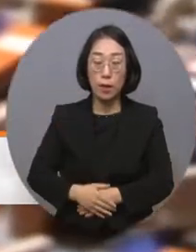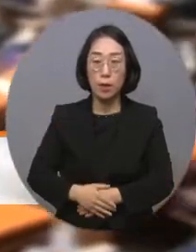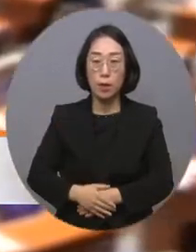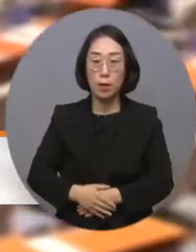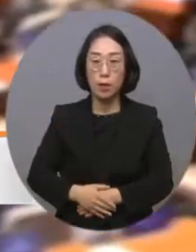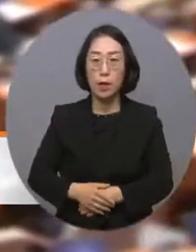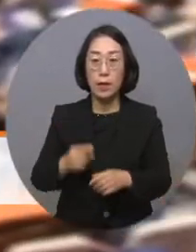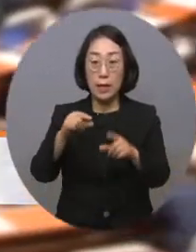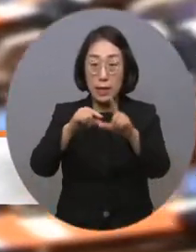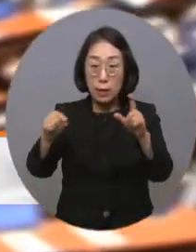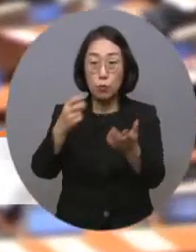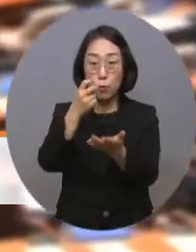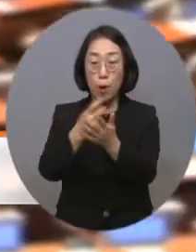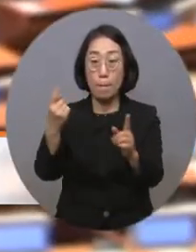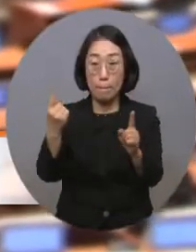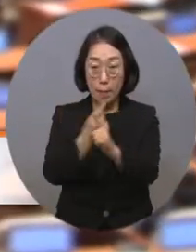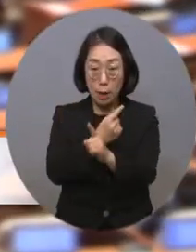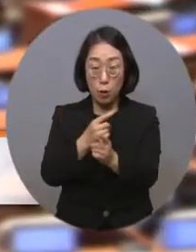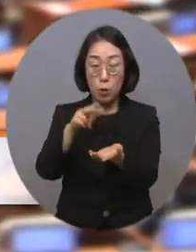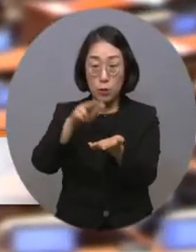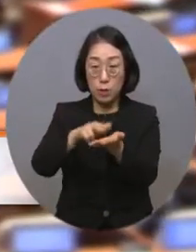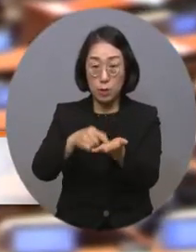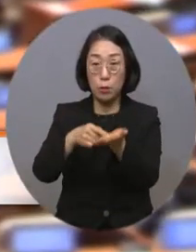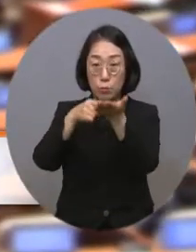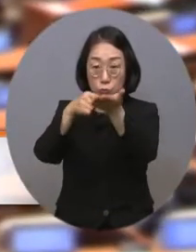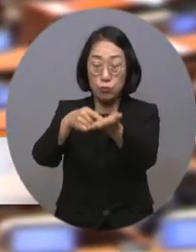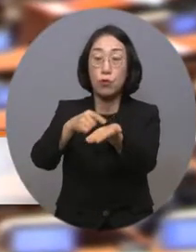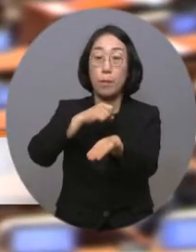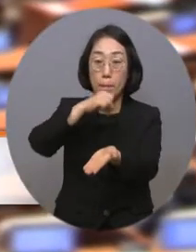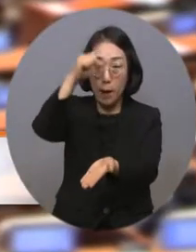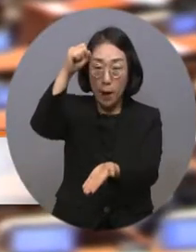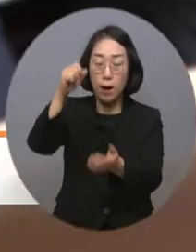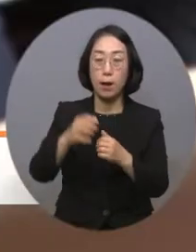일부 개정 법률안이 국회 본회의를 통과했습니다.